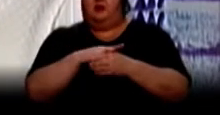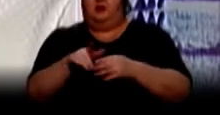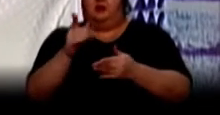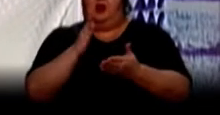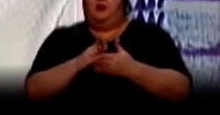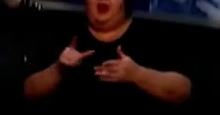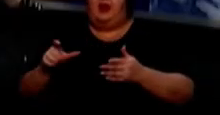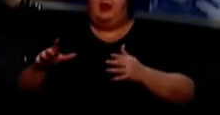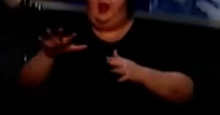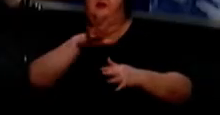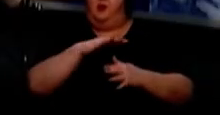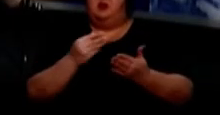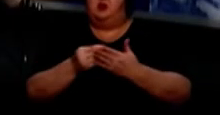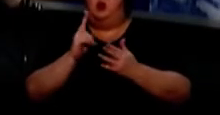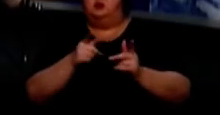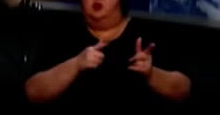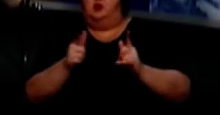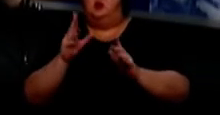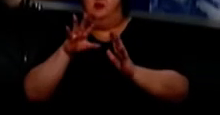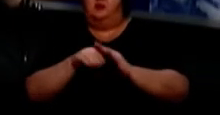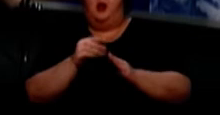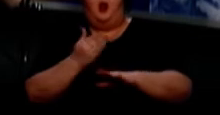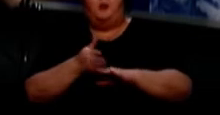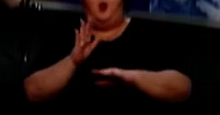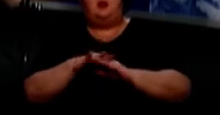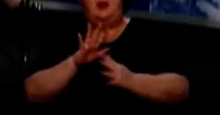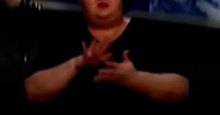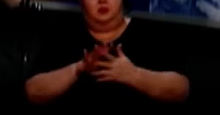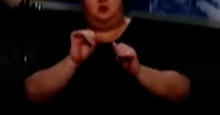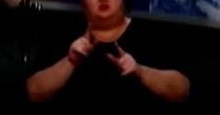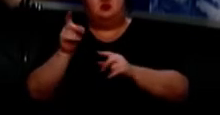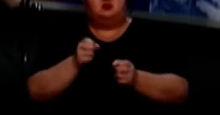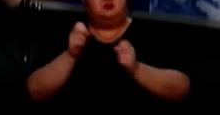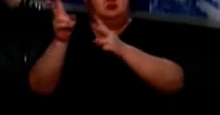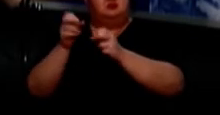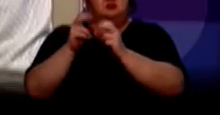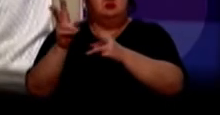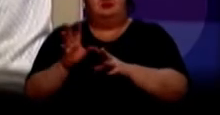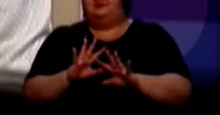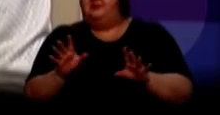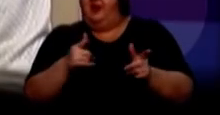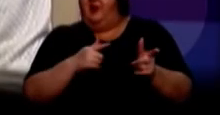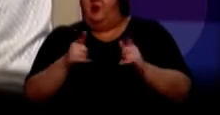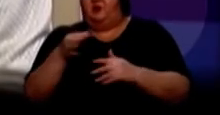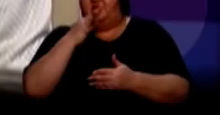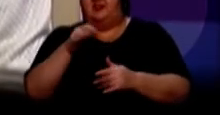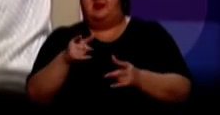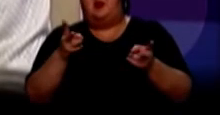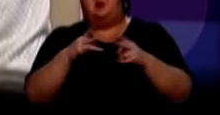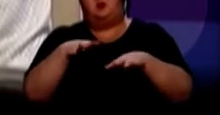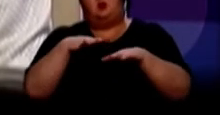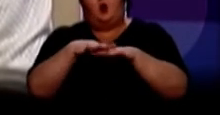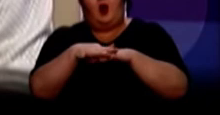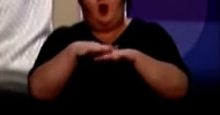хто готовий вкласти в цей Полтавське завод. Сміття можливо буде туди везти? Не готова сказати, тому що це потрібно